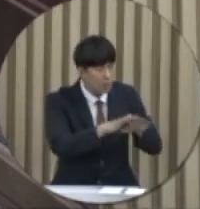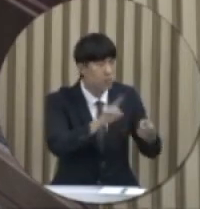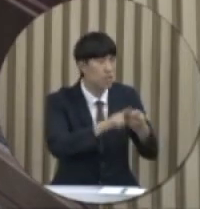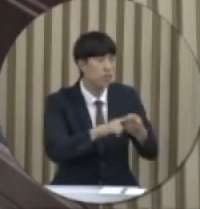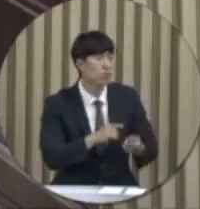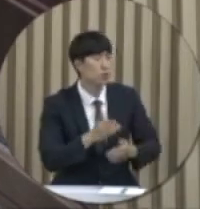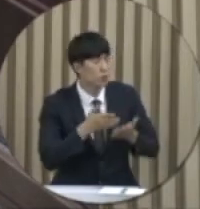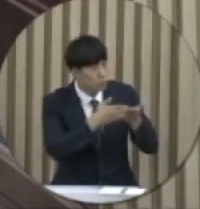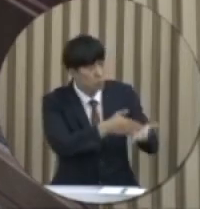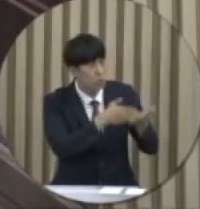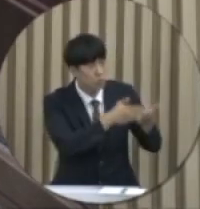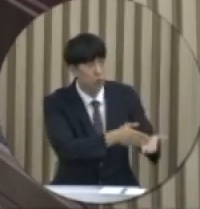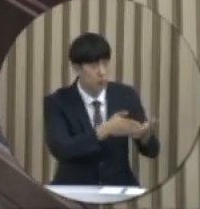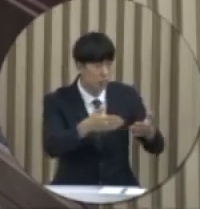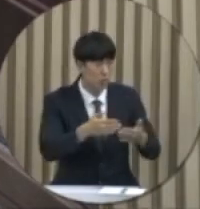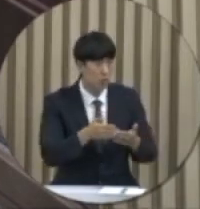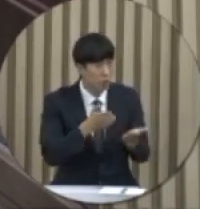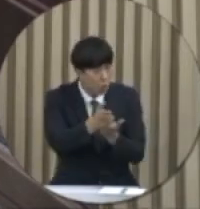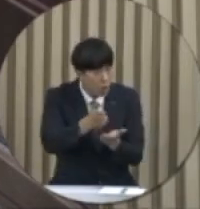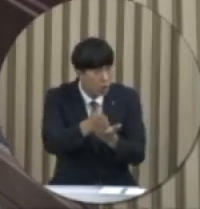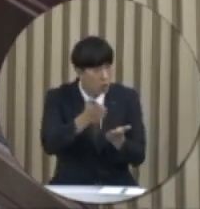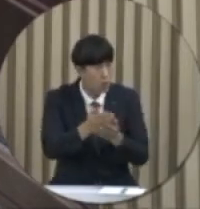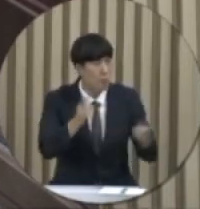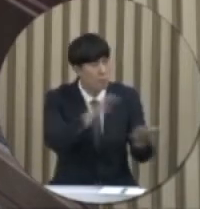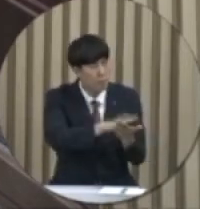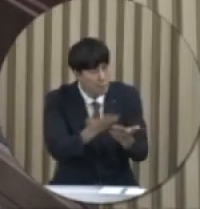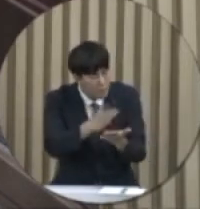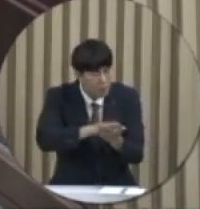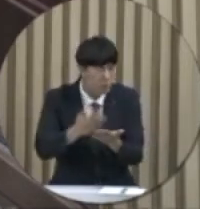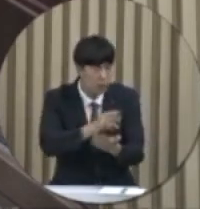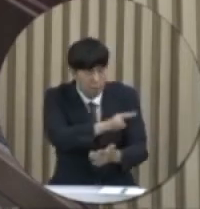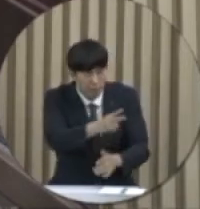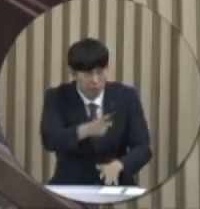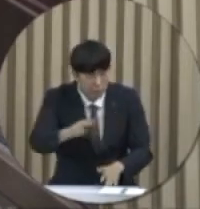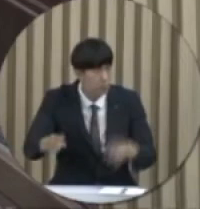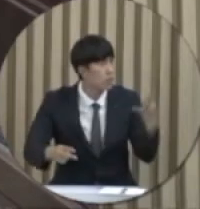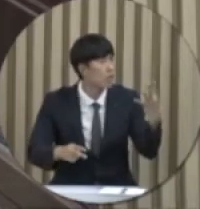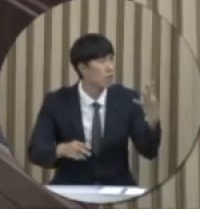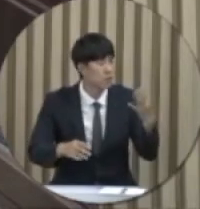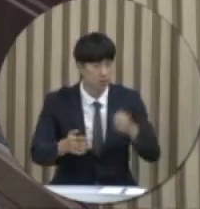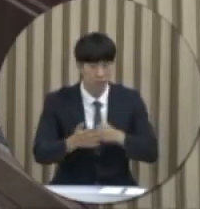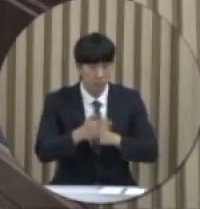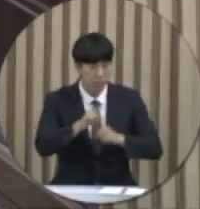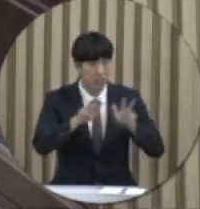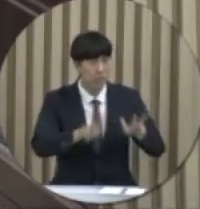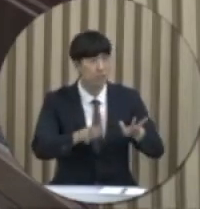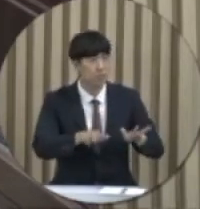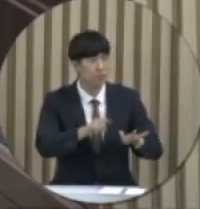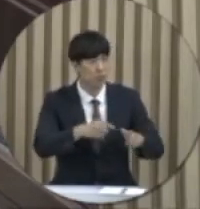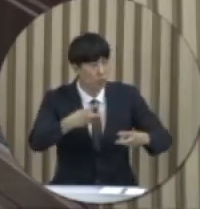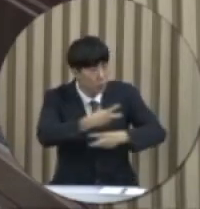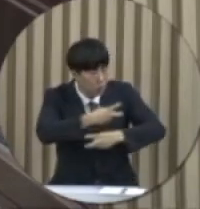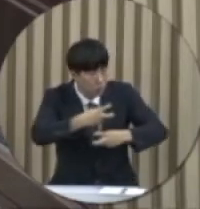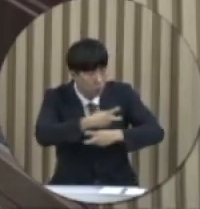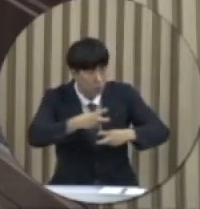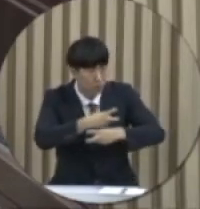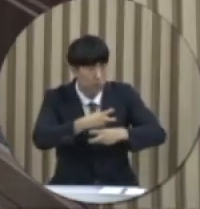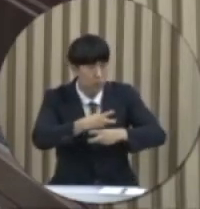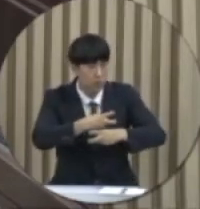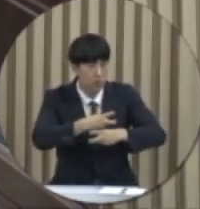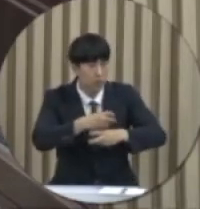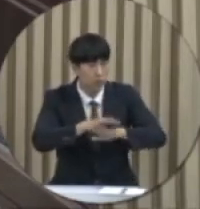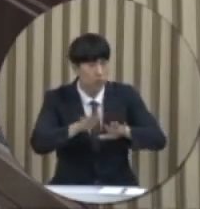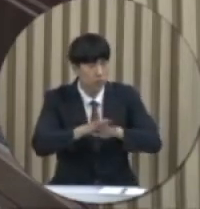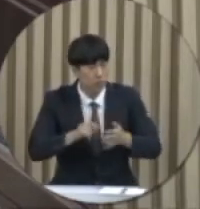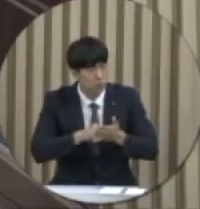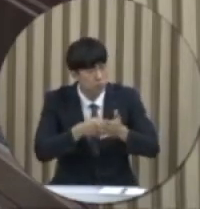요구하는 과가 네 번이 바뀌었습니다. 그러니 지금 광역교통의 진행률이 이렇게 되는 거라고